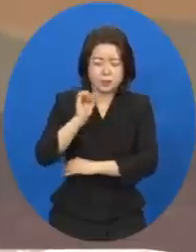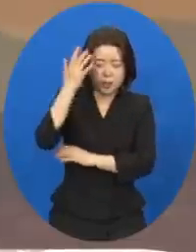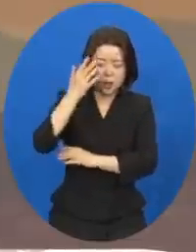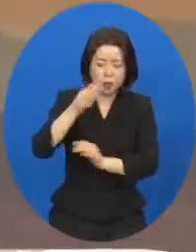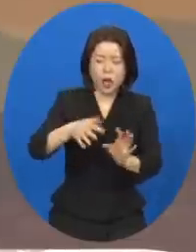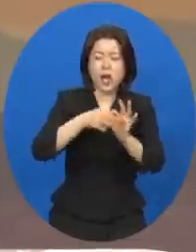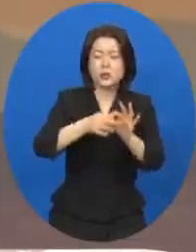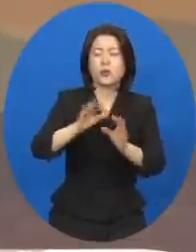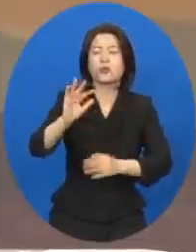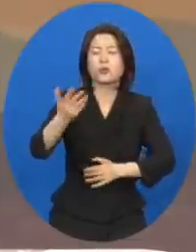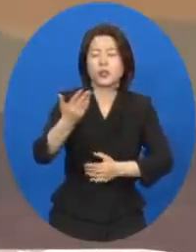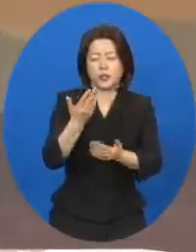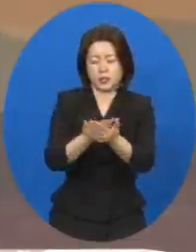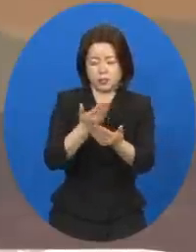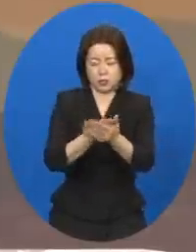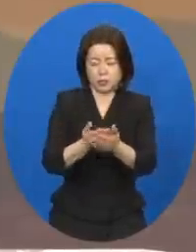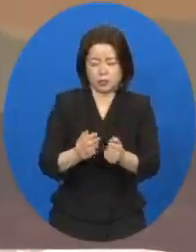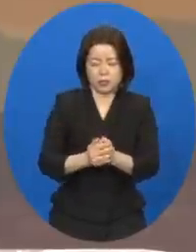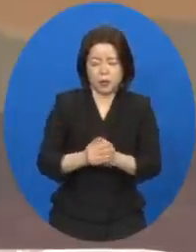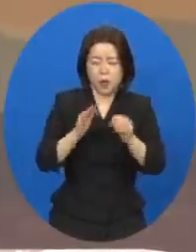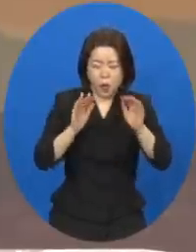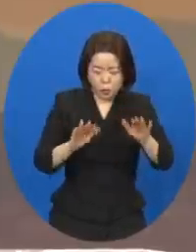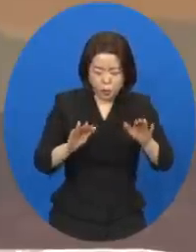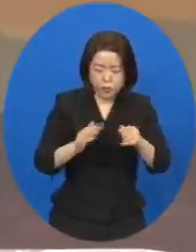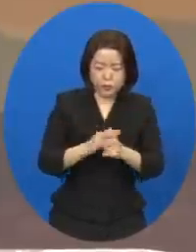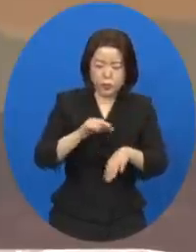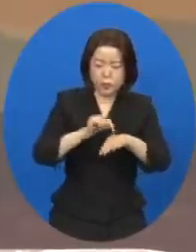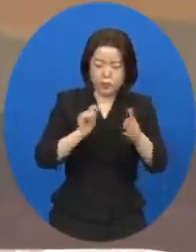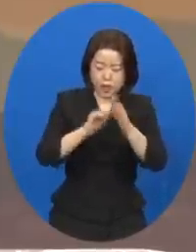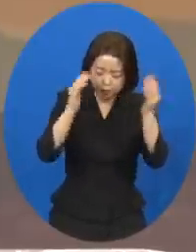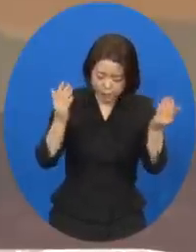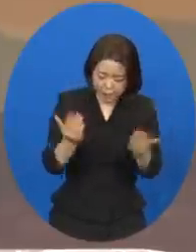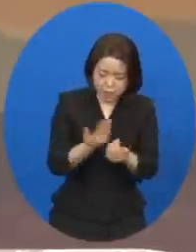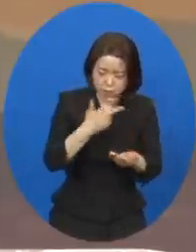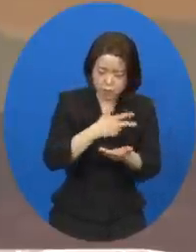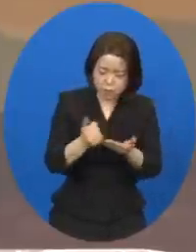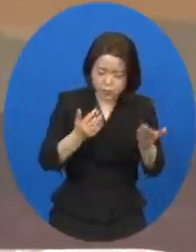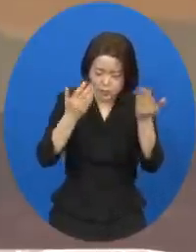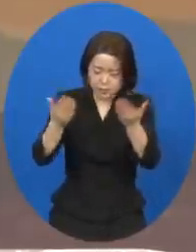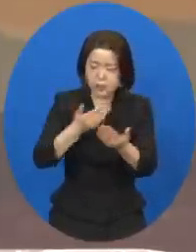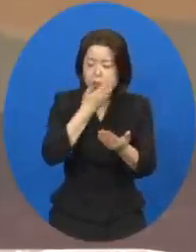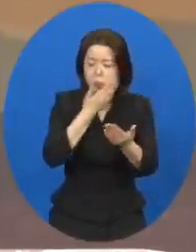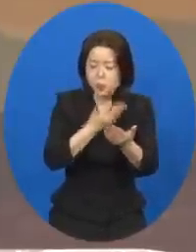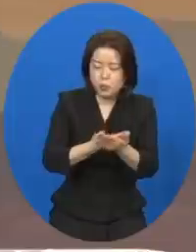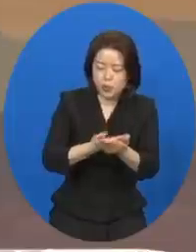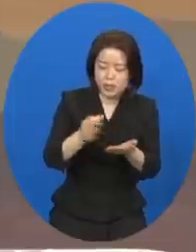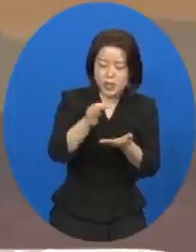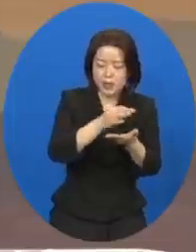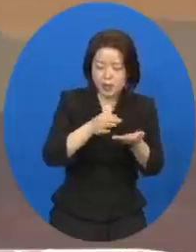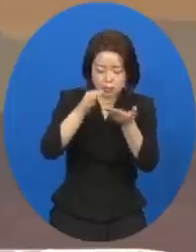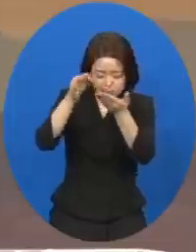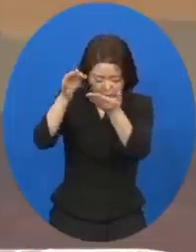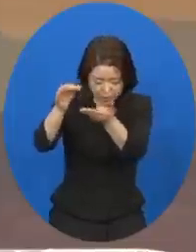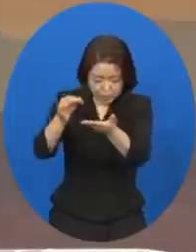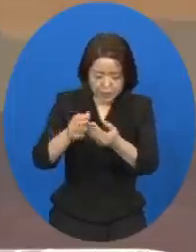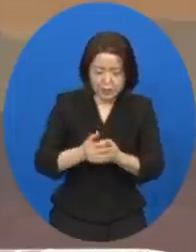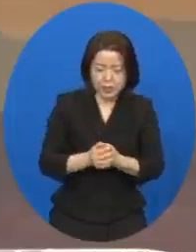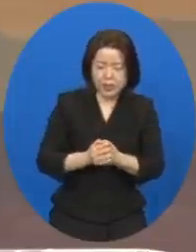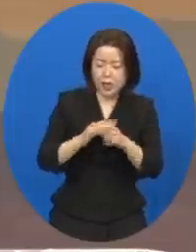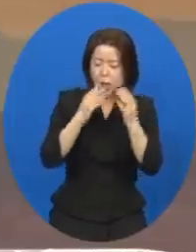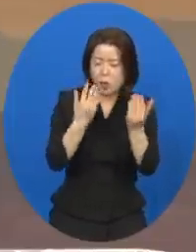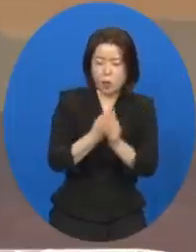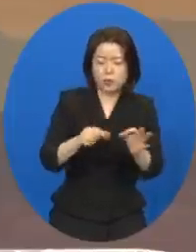되기 원합니다. 오늘도 마음을 다하여 주께 드리는 귀한 예물 하나님께 올려드립니다.